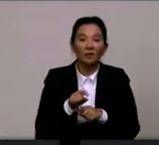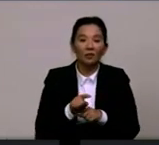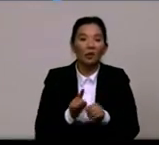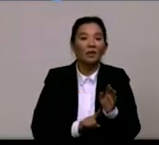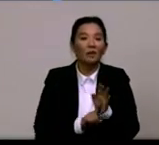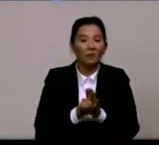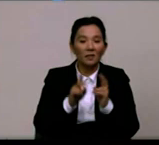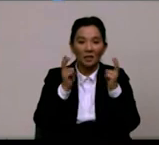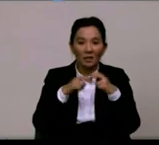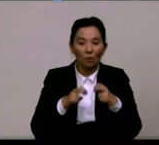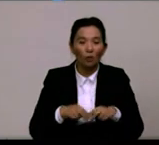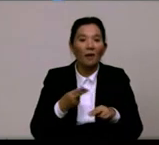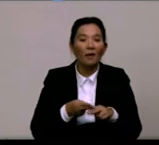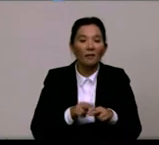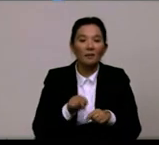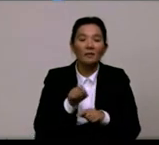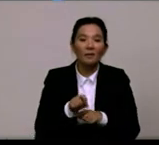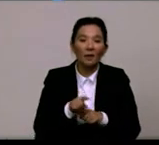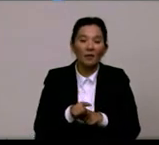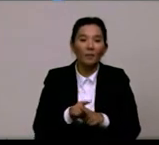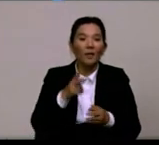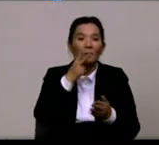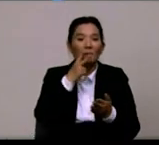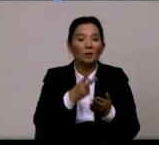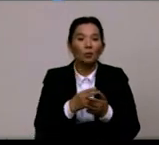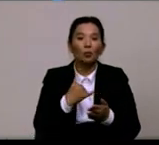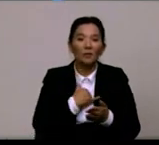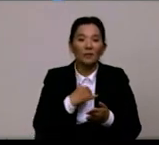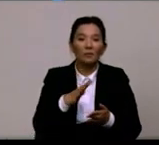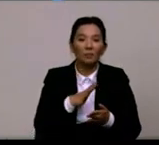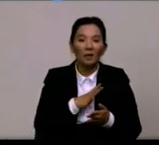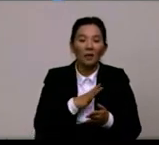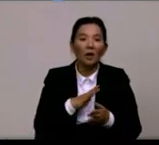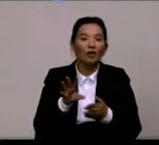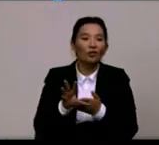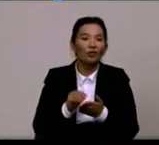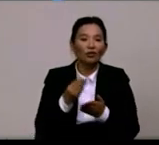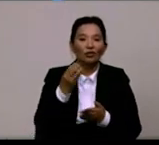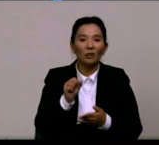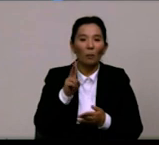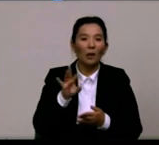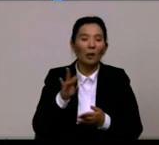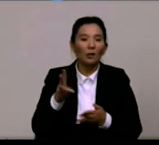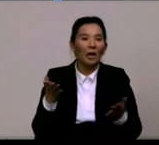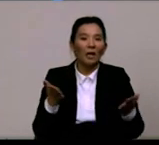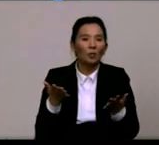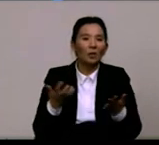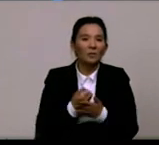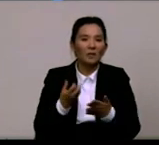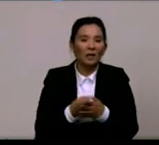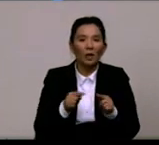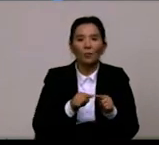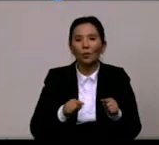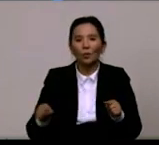Давайте рассмотрим это задание. Посмотрите, у нас был шаблон, да, который определял